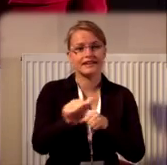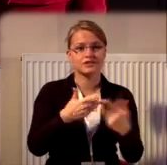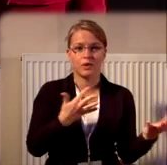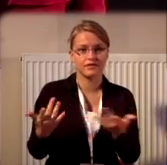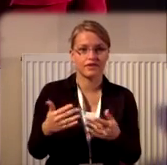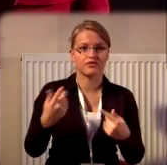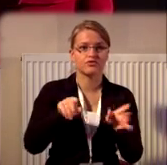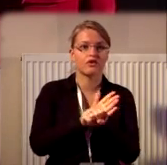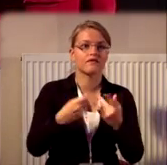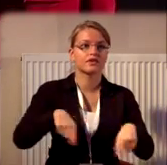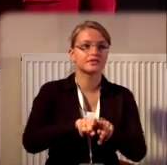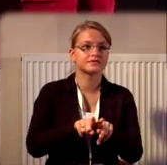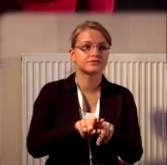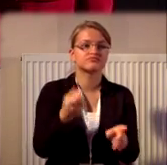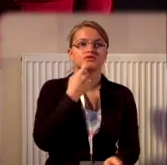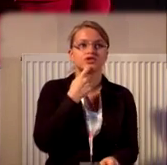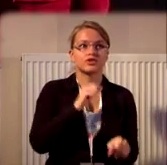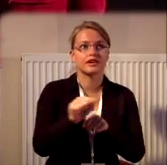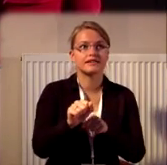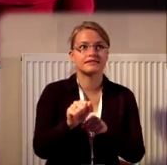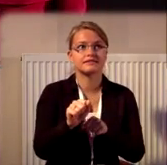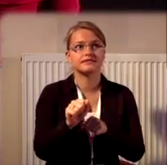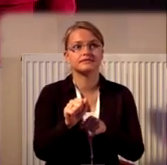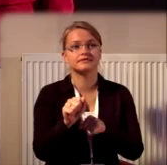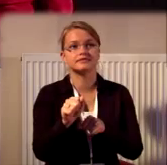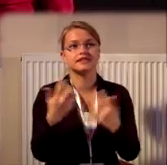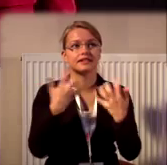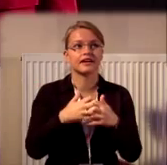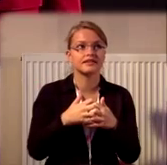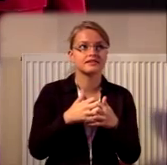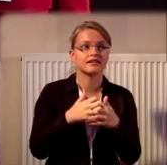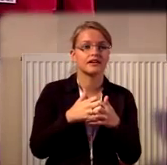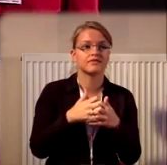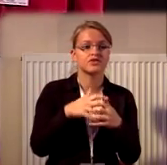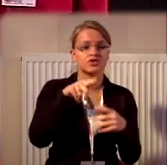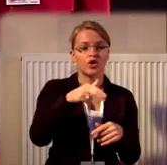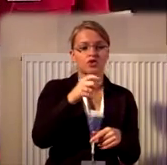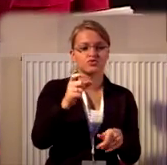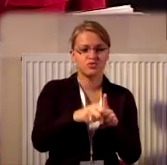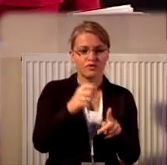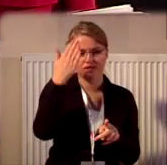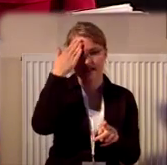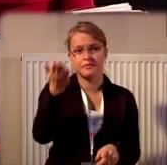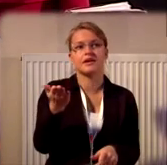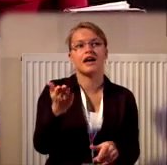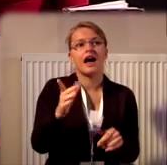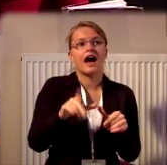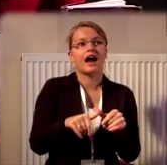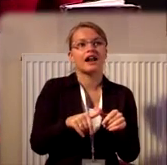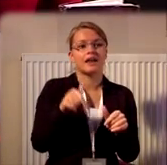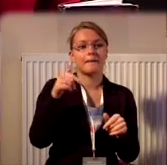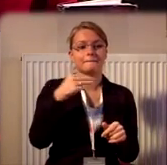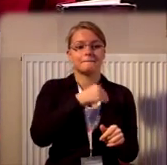w realizacji. Co to jest integracja? Bo my to słowo powszechnie funkcjonuje w naszym języku, natomiast my